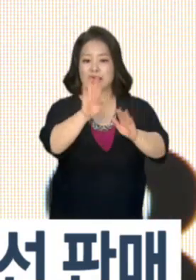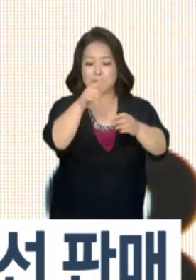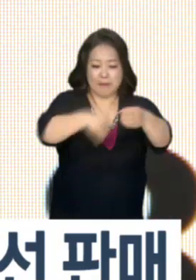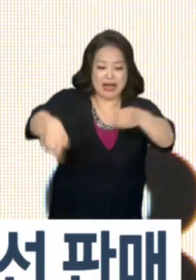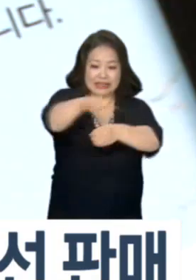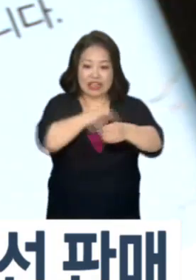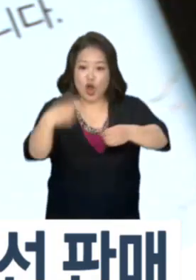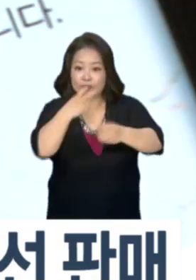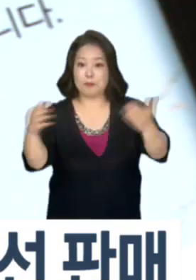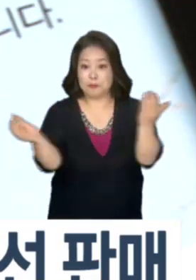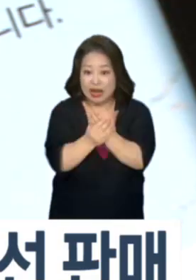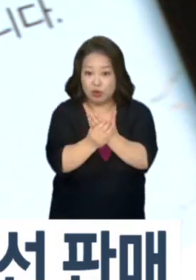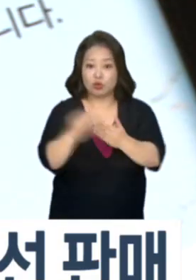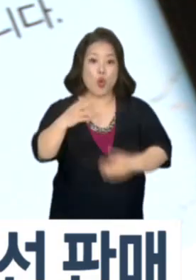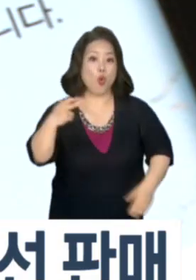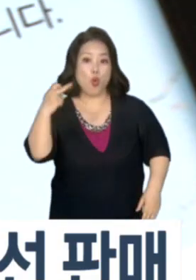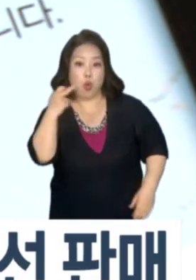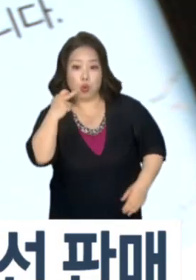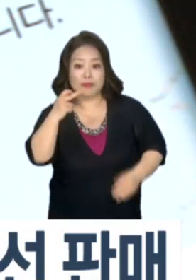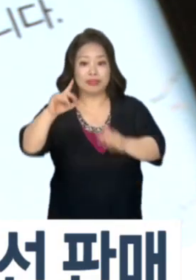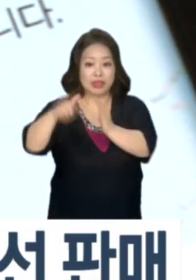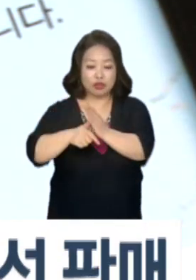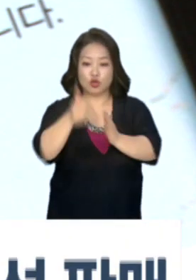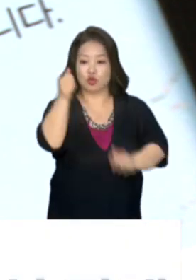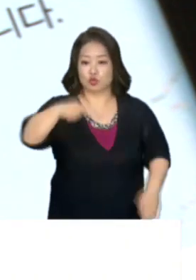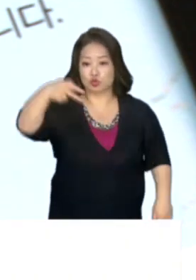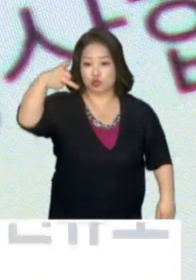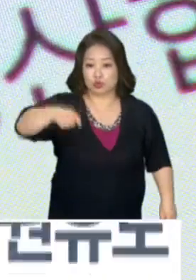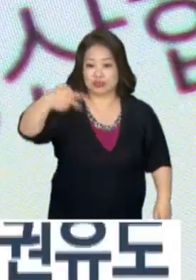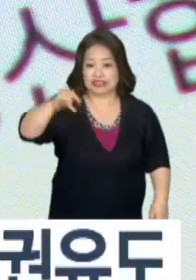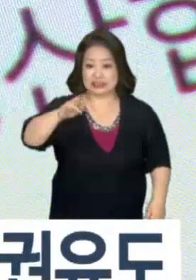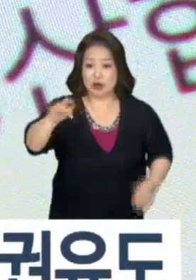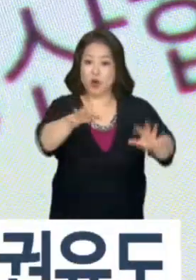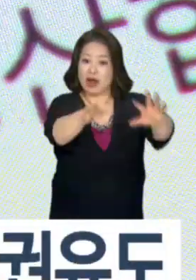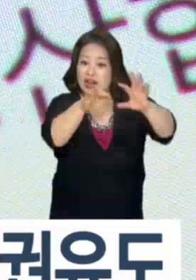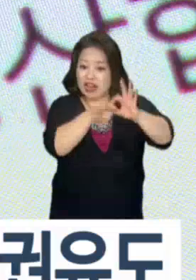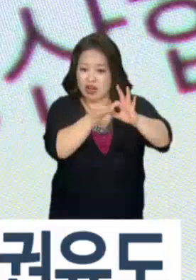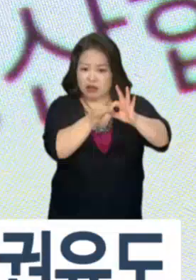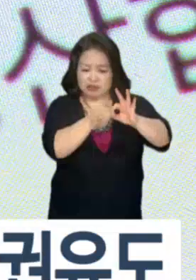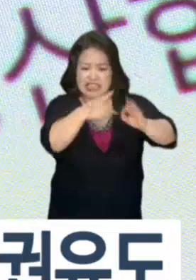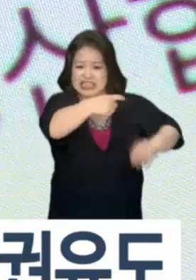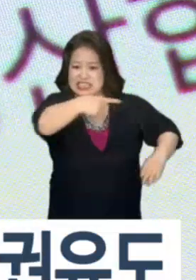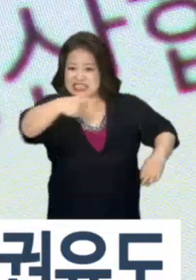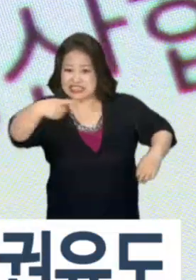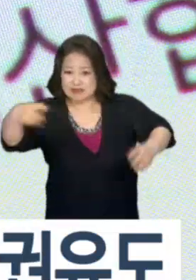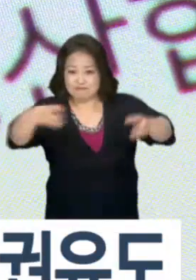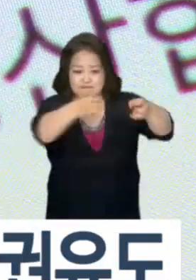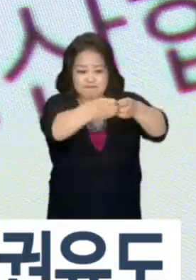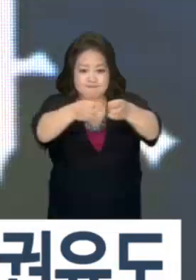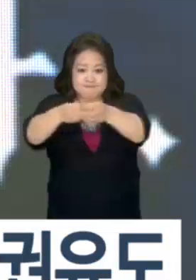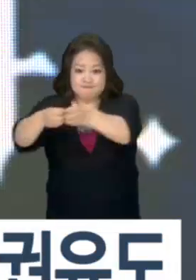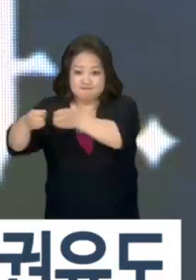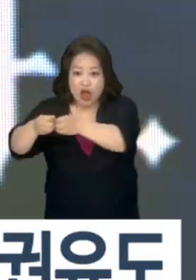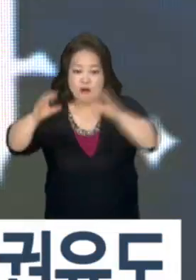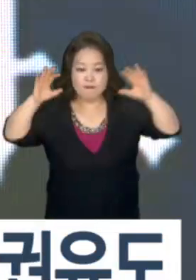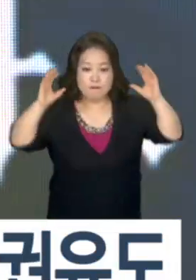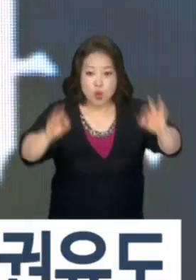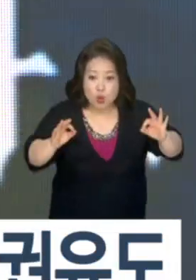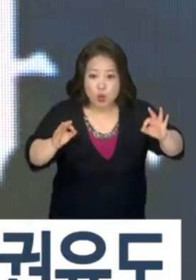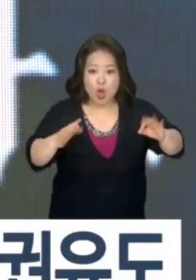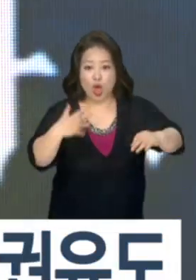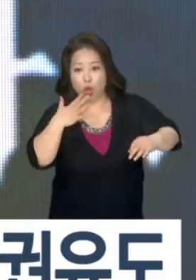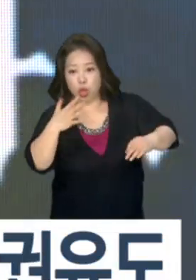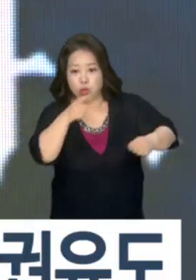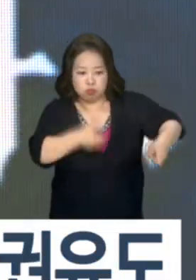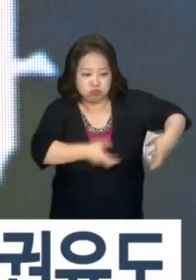기본이 됐고 소금 광고엔 후쿠시마 오염수 방류와 관련된 자극적 그림과 문구가 동원돼 오염수 방류